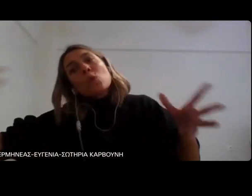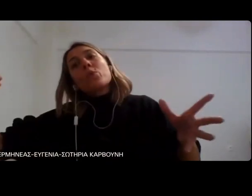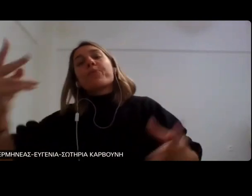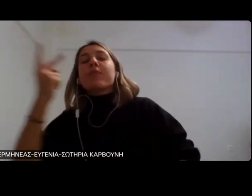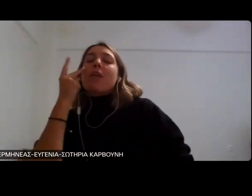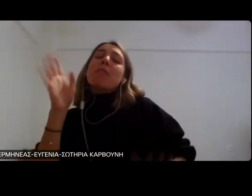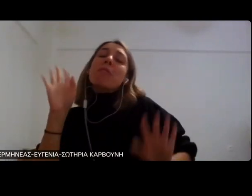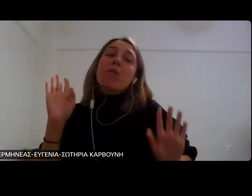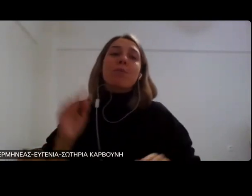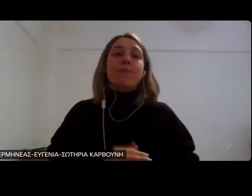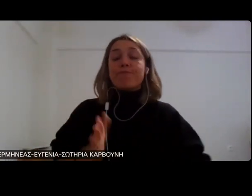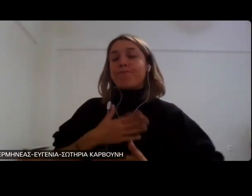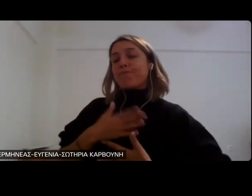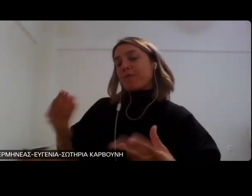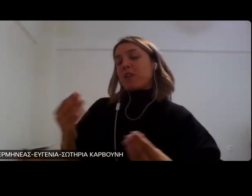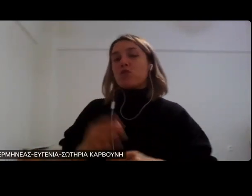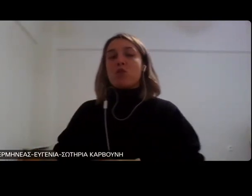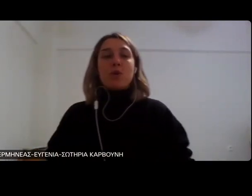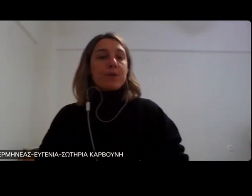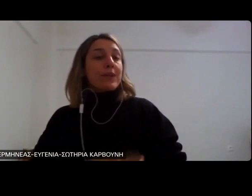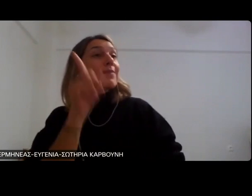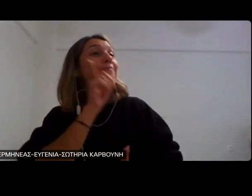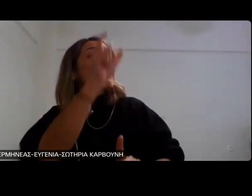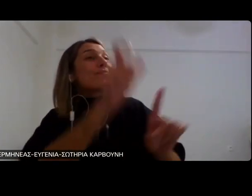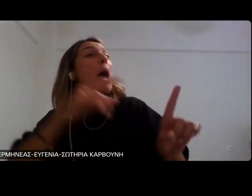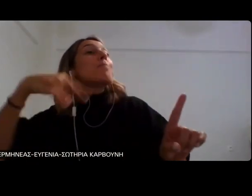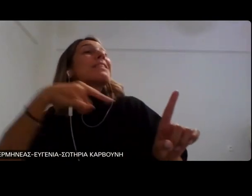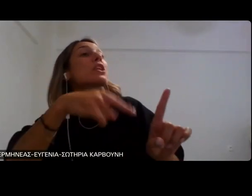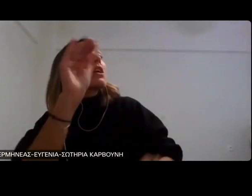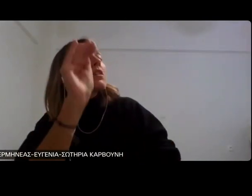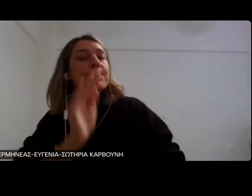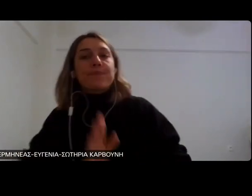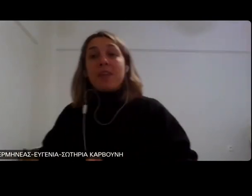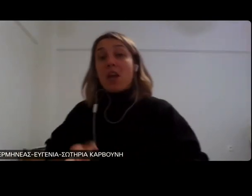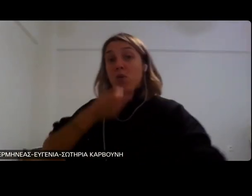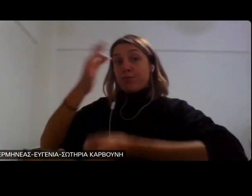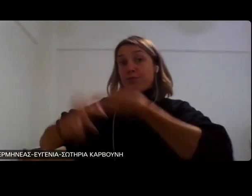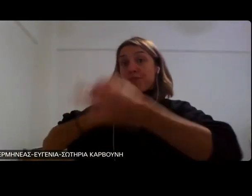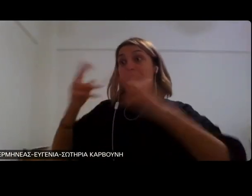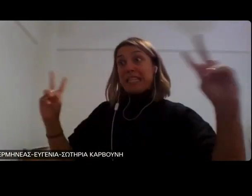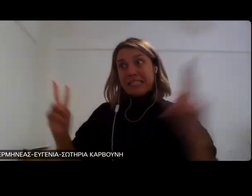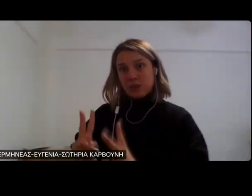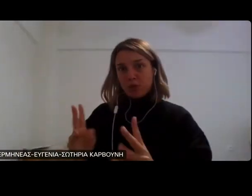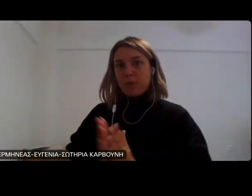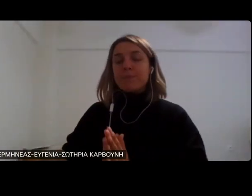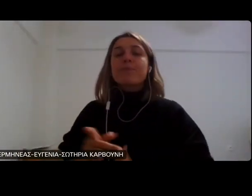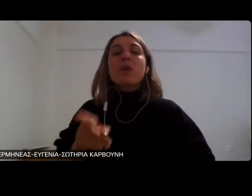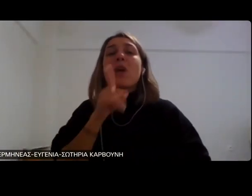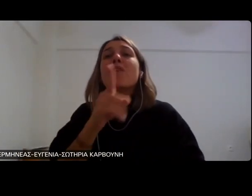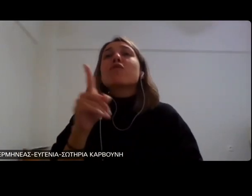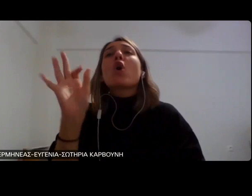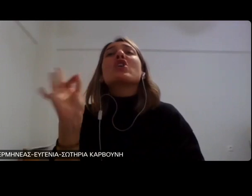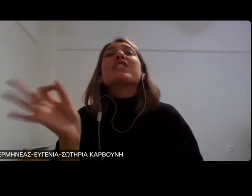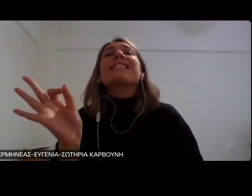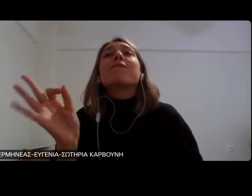Ευχαριστούμε, κύριε Βαλιοντή. Κύριε Πατσινιωτάκη. Πολύ σύντομα να πω απλώς ότι αυτό το σύμβολο χρησιμοποιείται ήδη